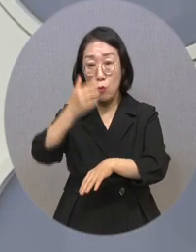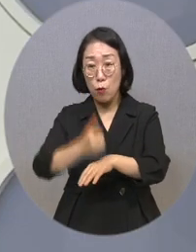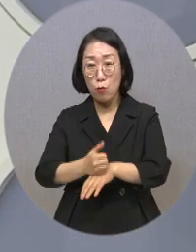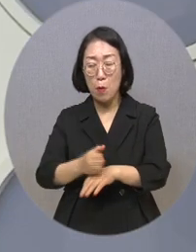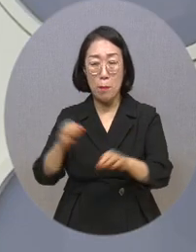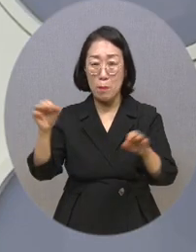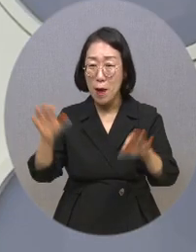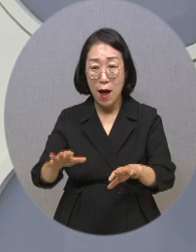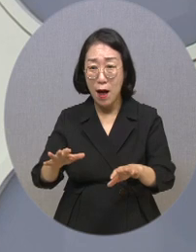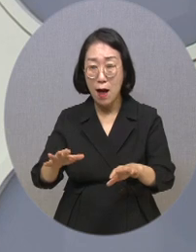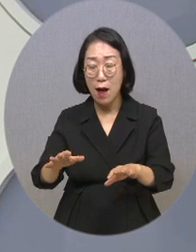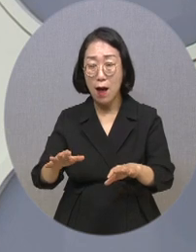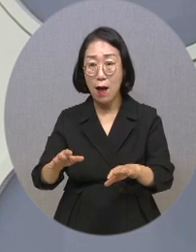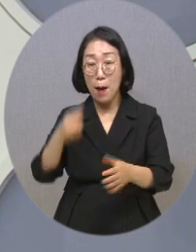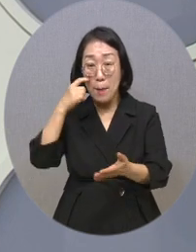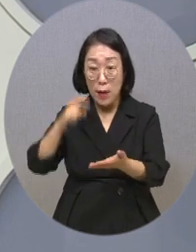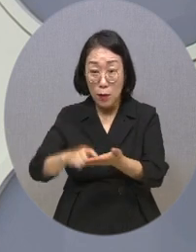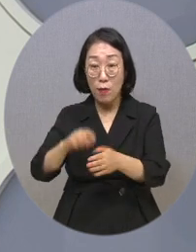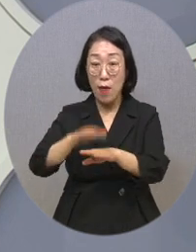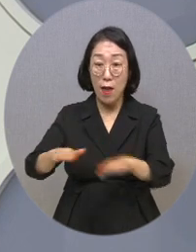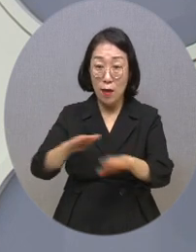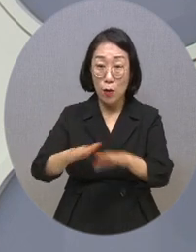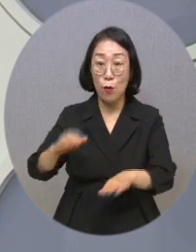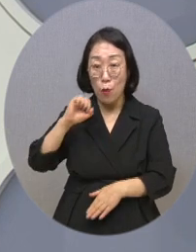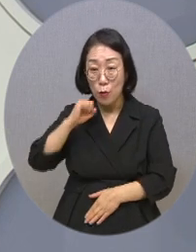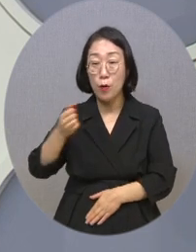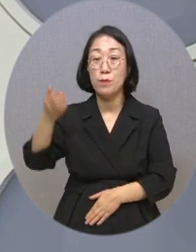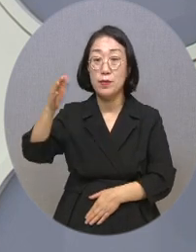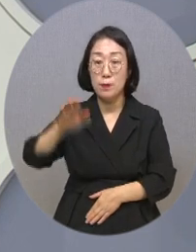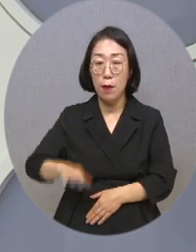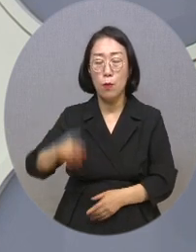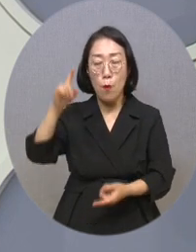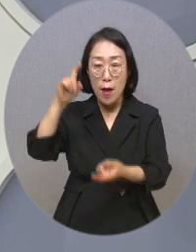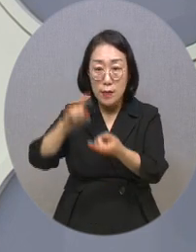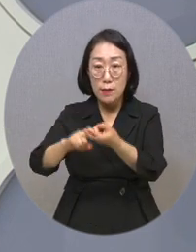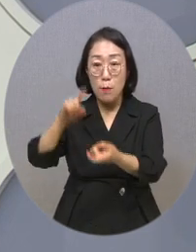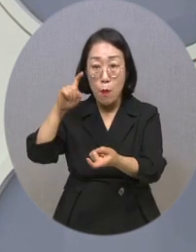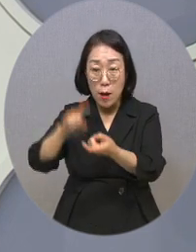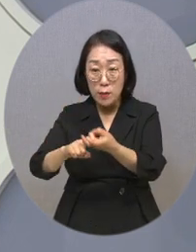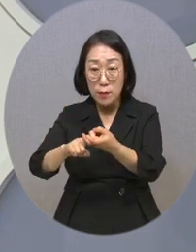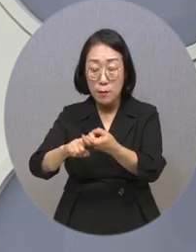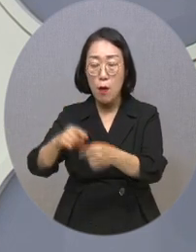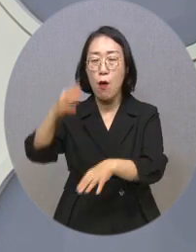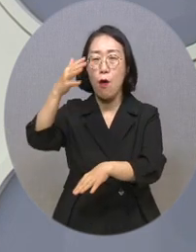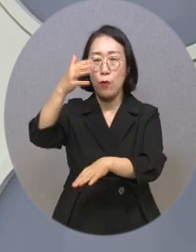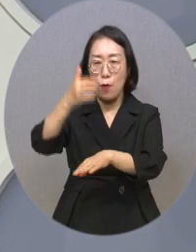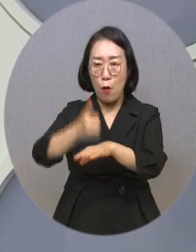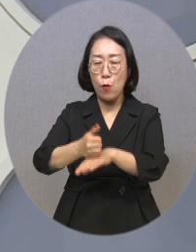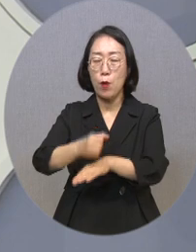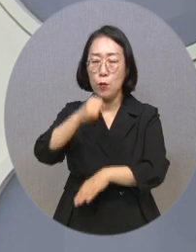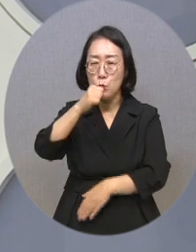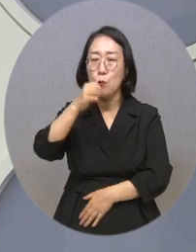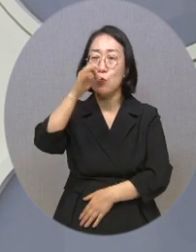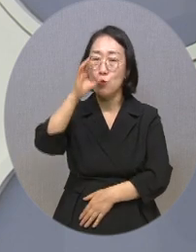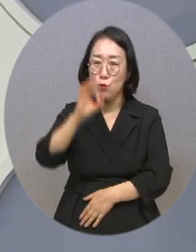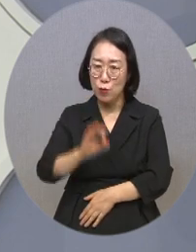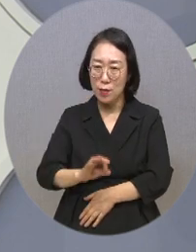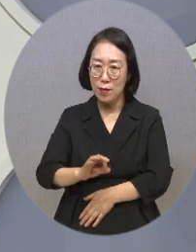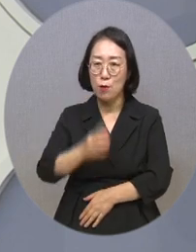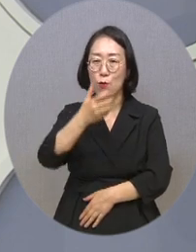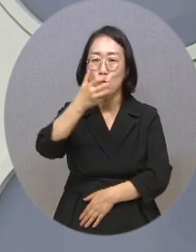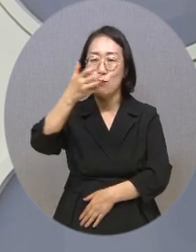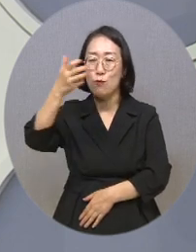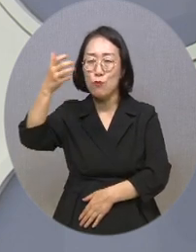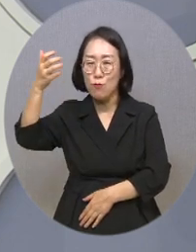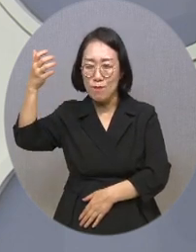뭐 된다고 단정은 못하지만 거기에 관심 갖고 해서 하면은 좋은 결과가 있지 않을까 그런 꿈을 갖게 된 거죠. 네.